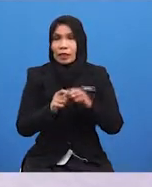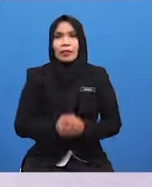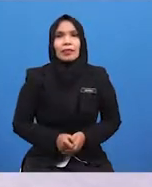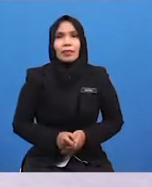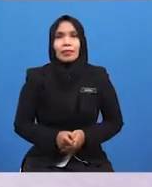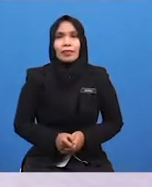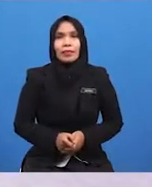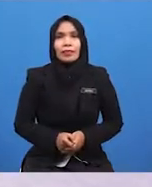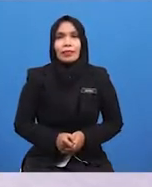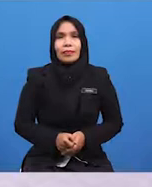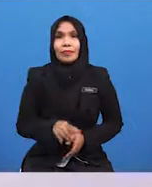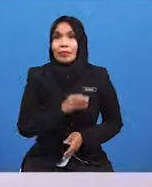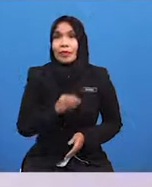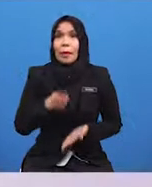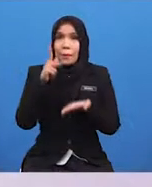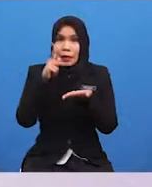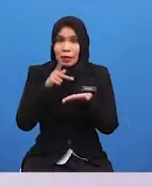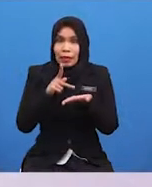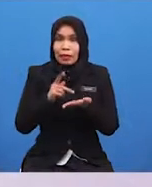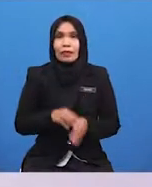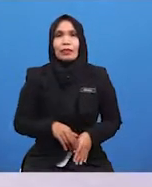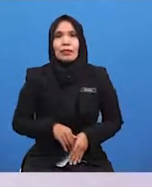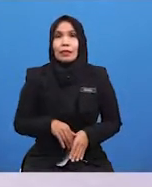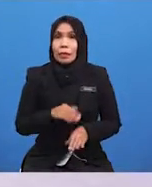pada diri sendiri